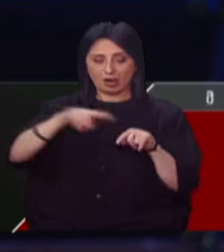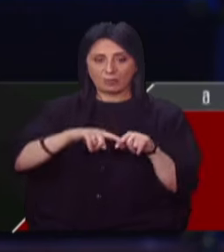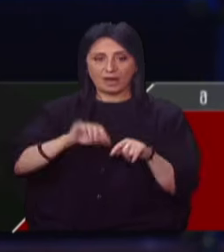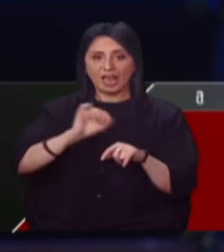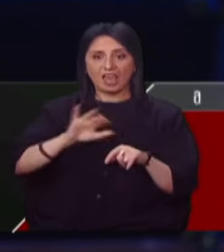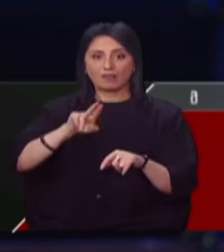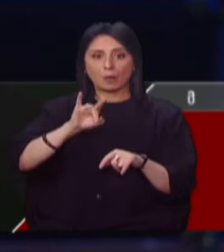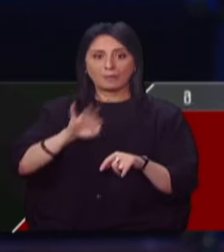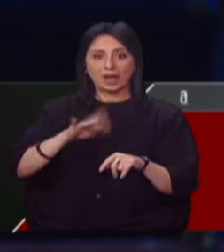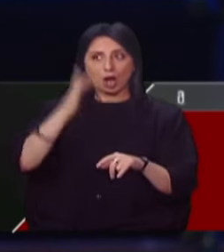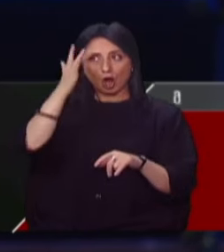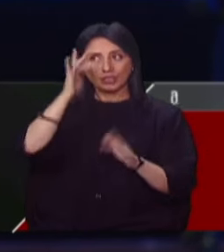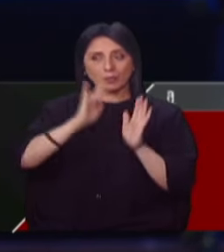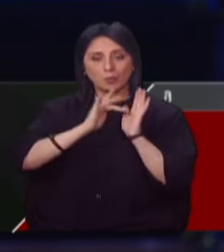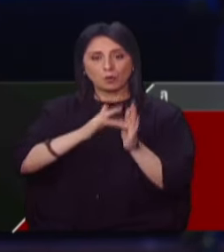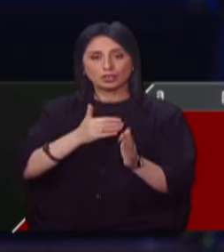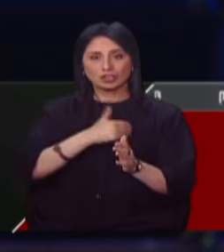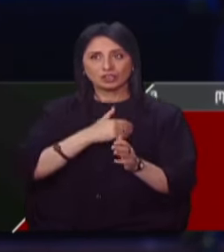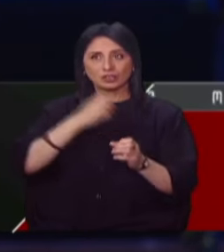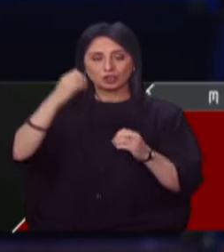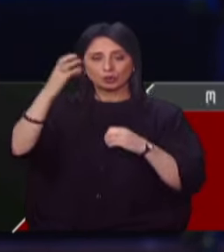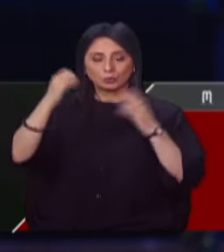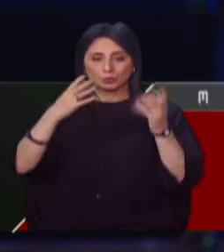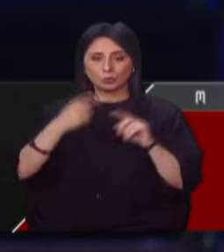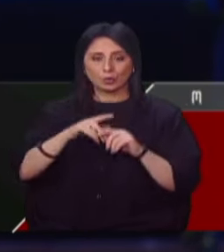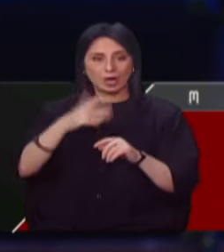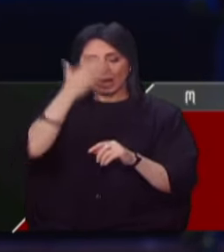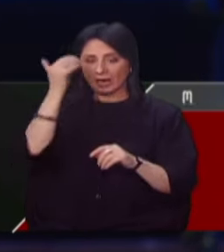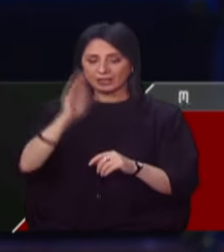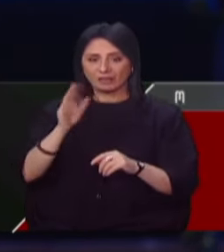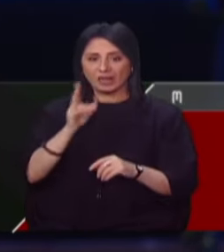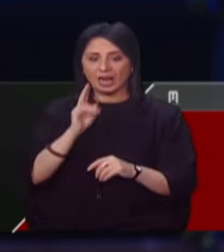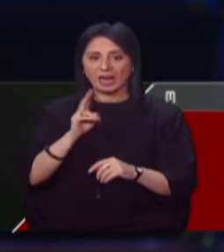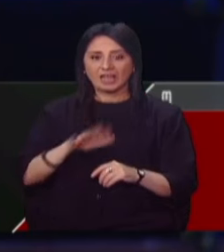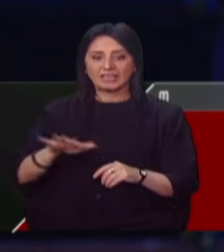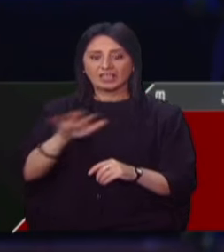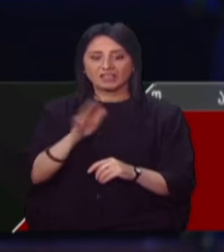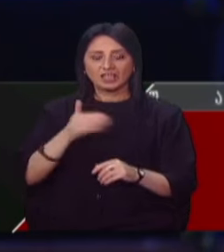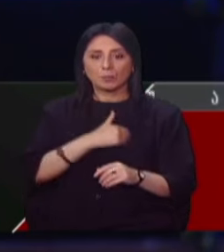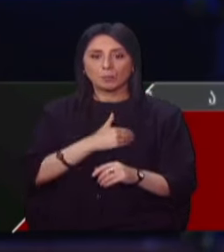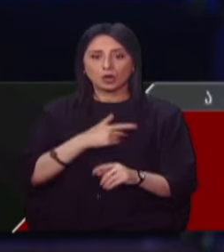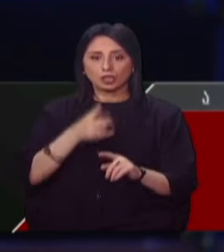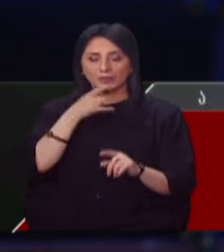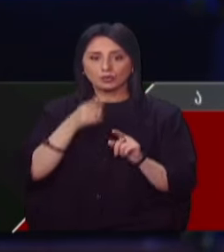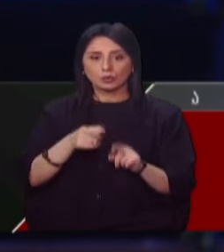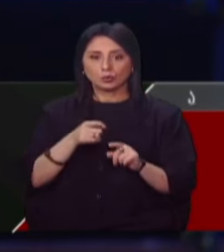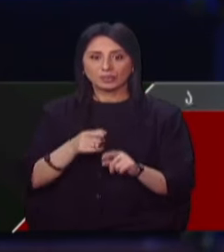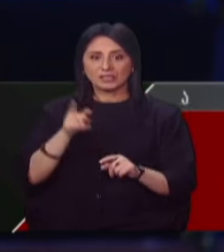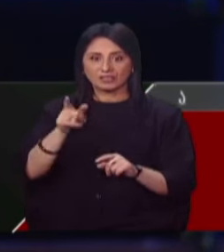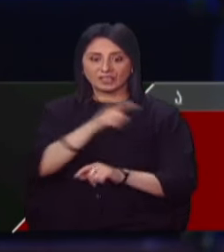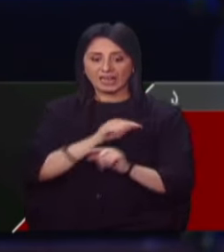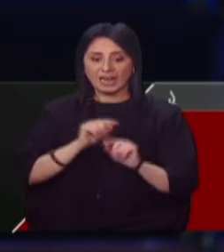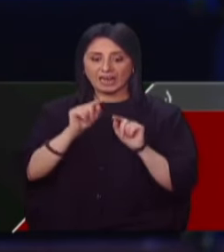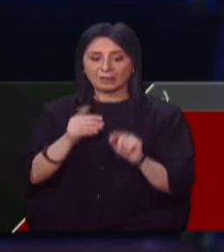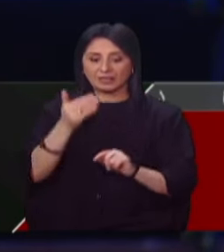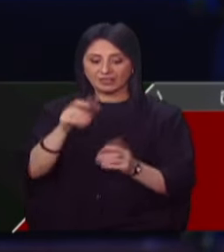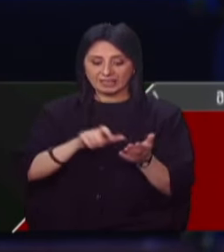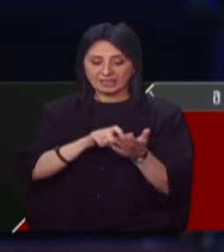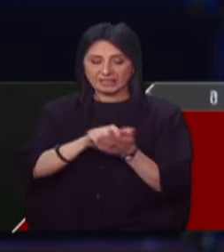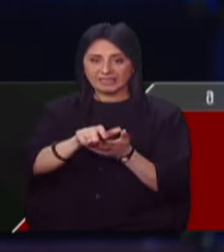იდეა, ოცნება, მოგზაურობა, იმედი, შუქურა. არასოდეს არ უნდა დაგვავიწყდეს კანდიდატი ქვეყნების მონდომება იმ დროს. თქვენ გაწევრიანება თქვენი